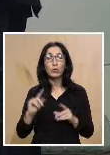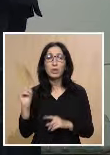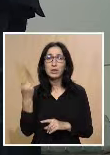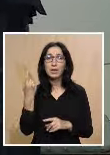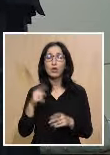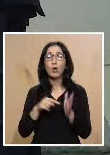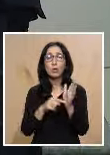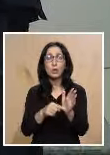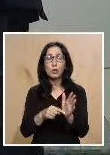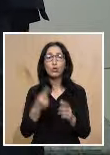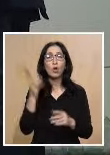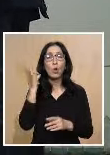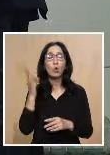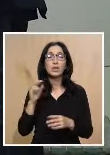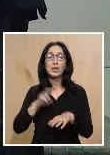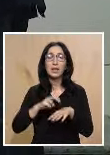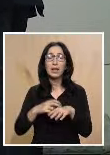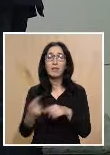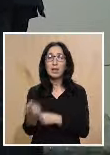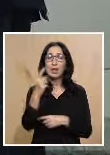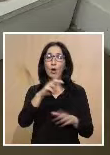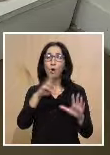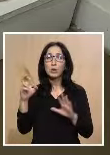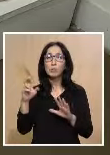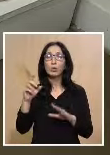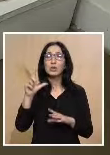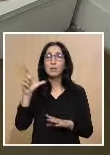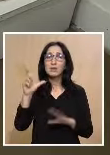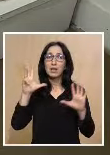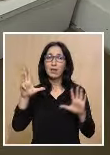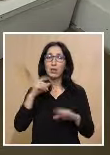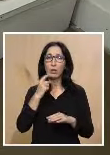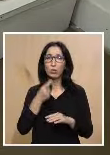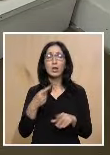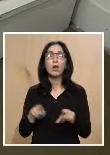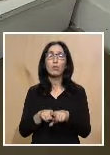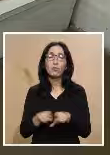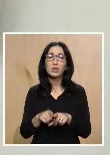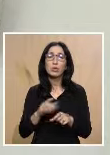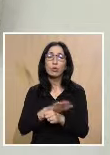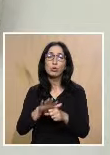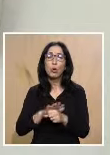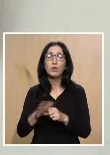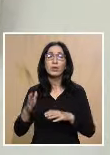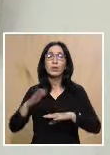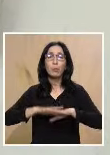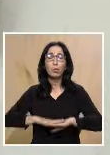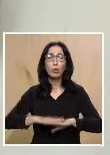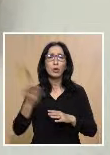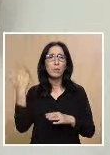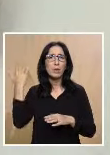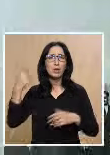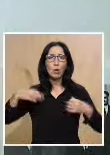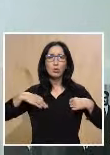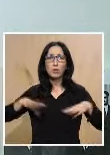за начало се сочи указът от декември 1879 година, но всъщност основите са положени още преди